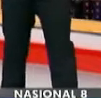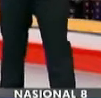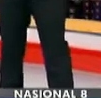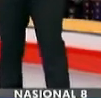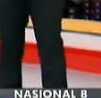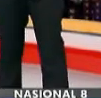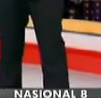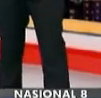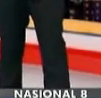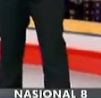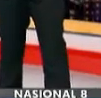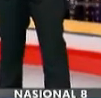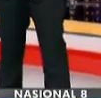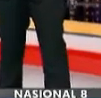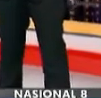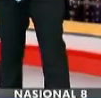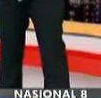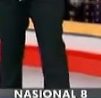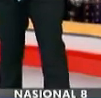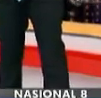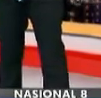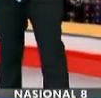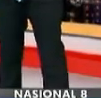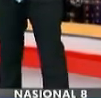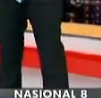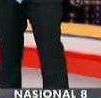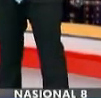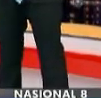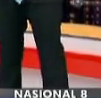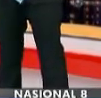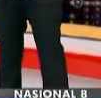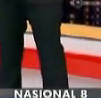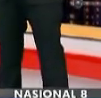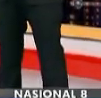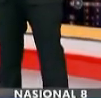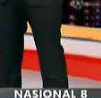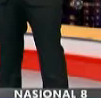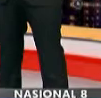Angka kematian gempa bumi di Nepal dijangka cecah 10,000 orang.